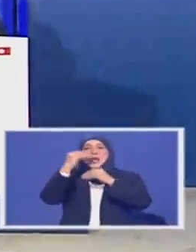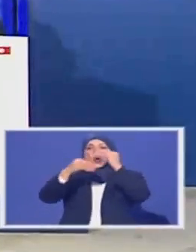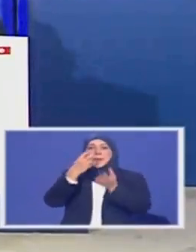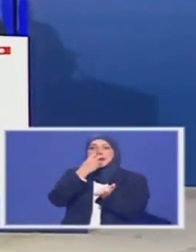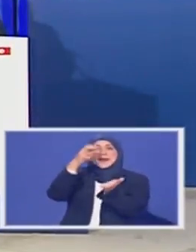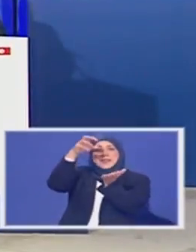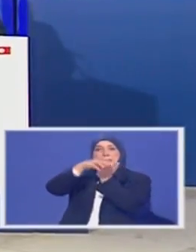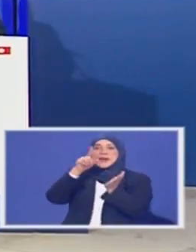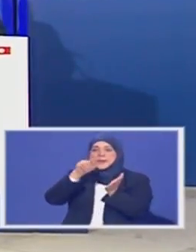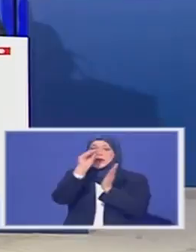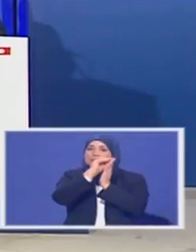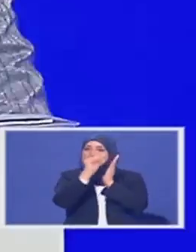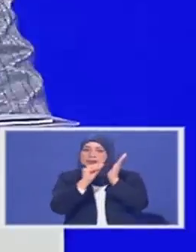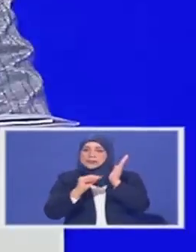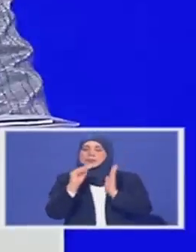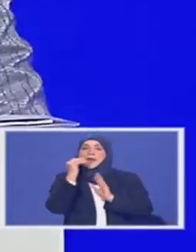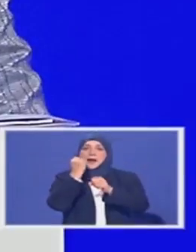الأمن.